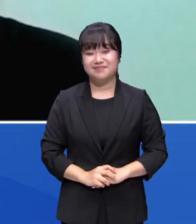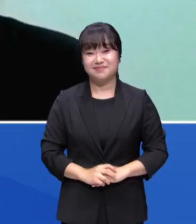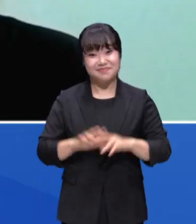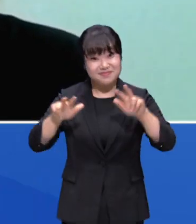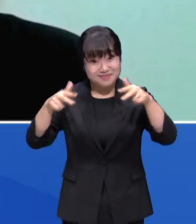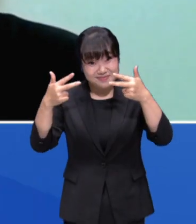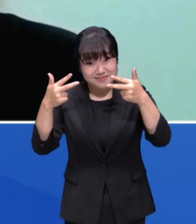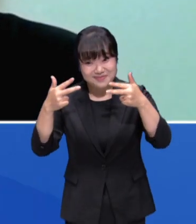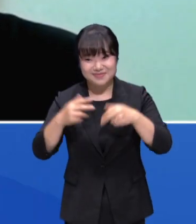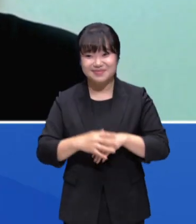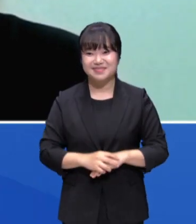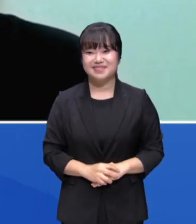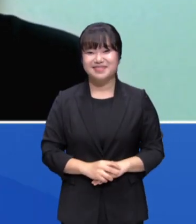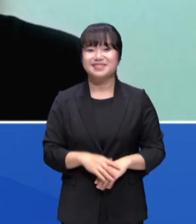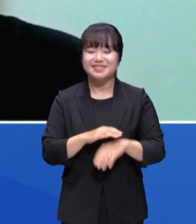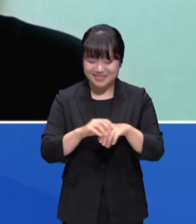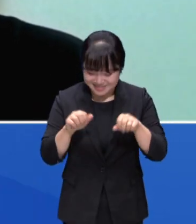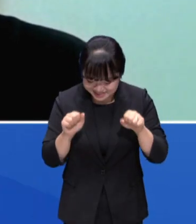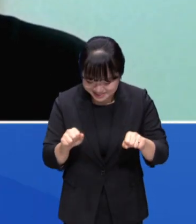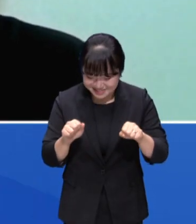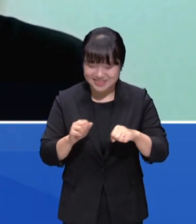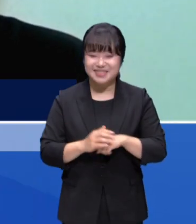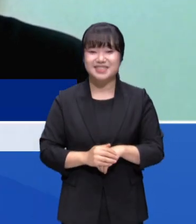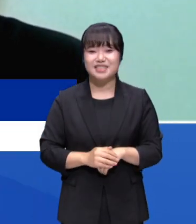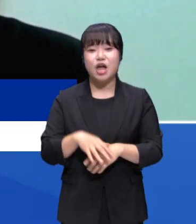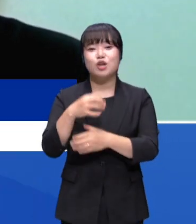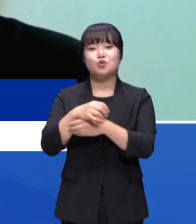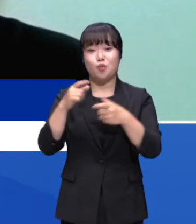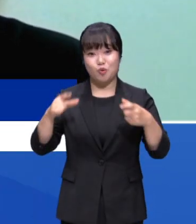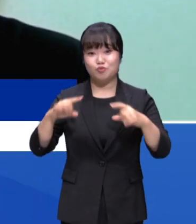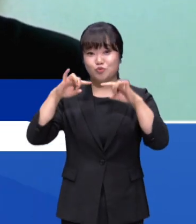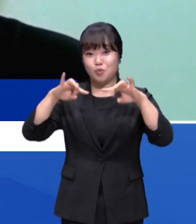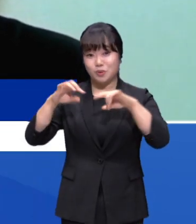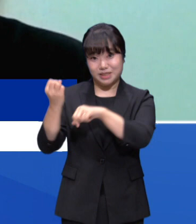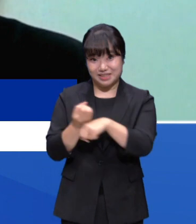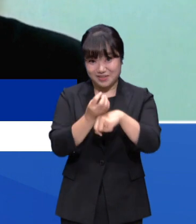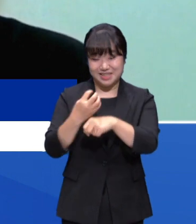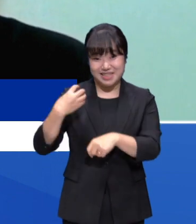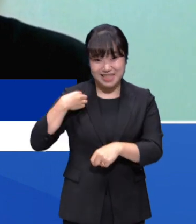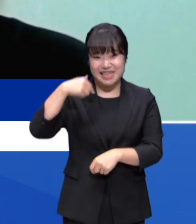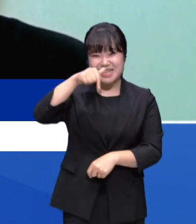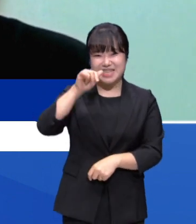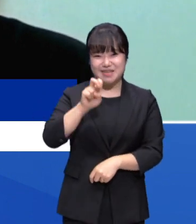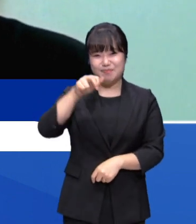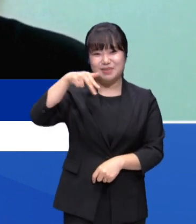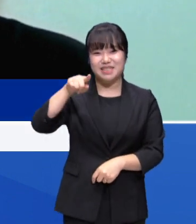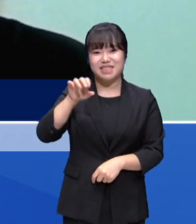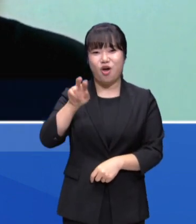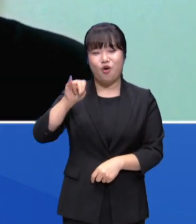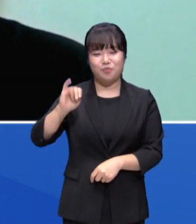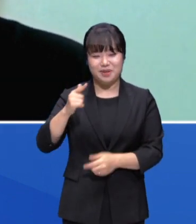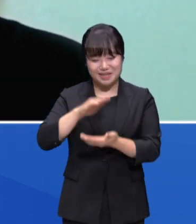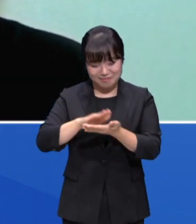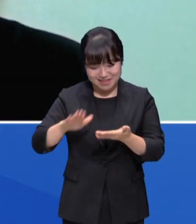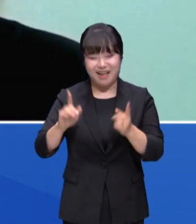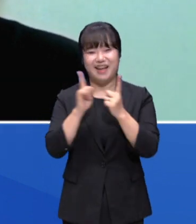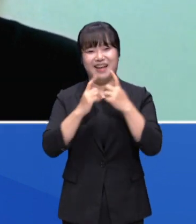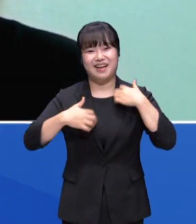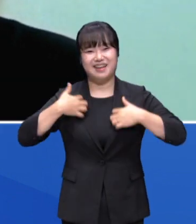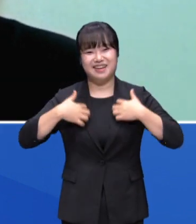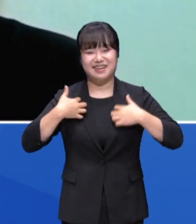계십니까? 네, 안녕하세요. 예, 종로구 주민통신원 김정민입니다. 반갑습니다. 네,